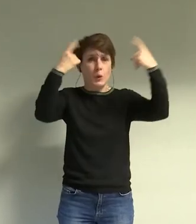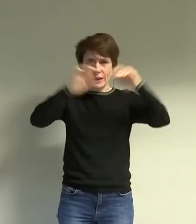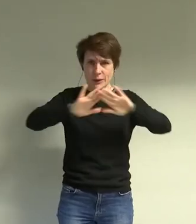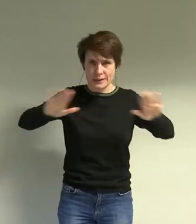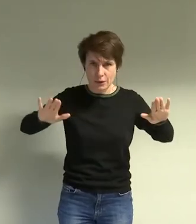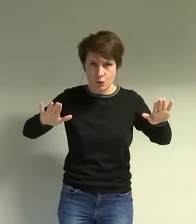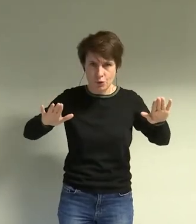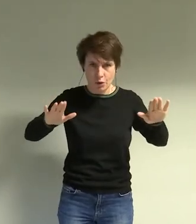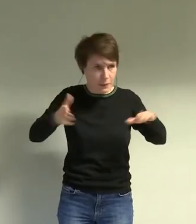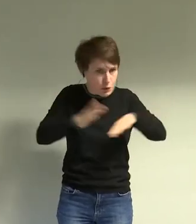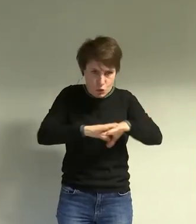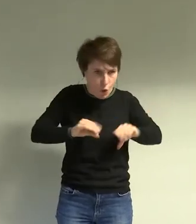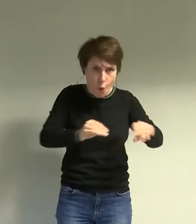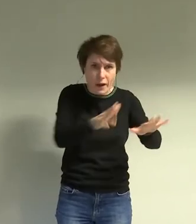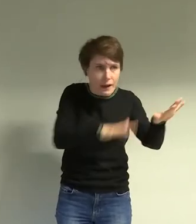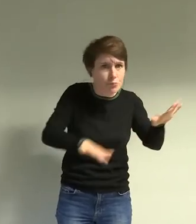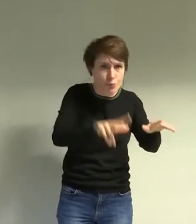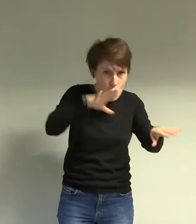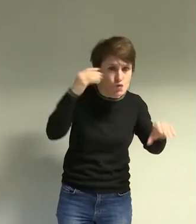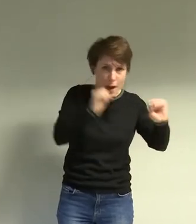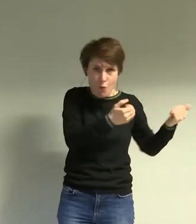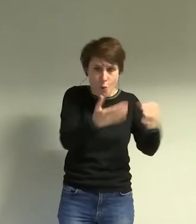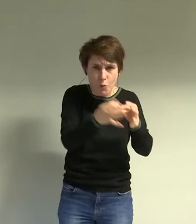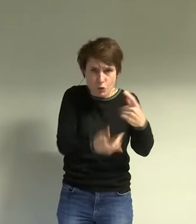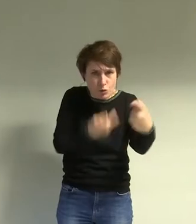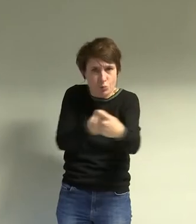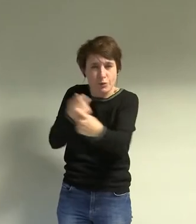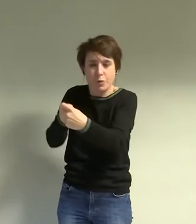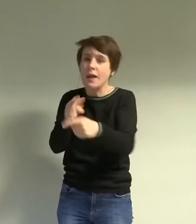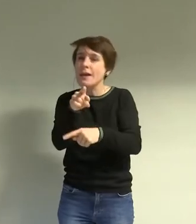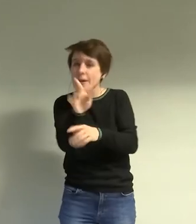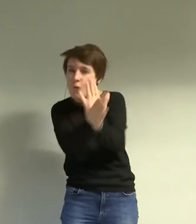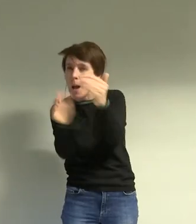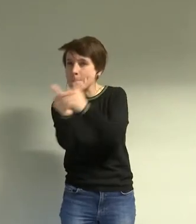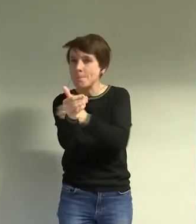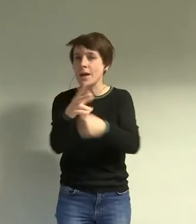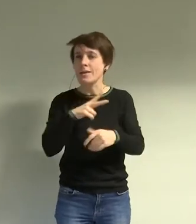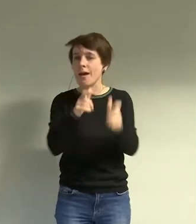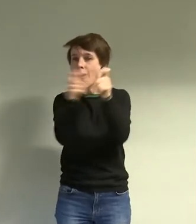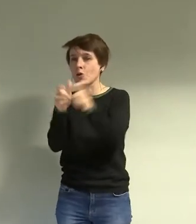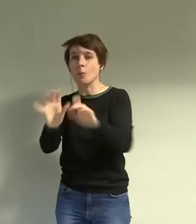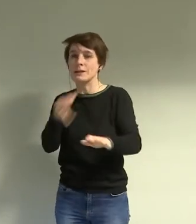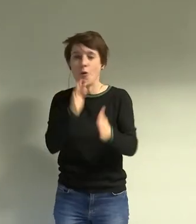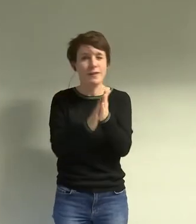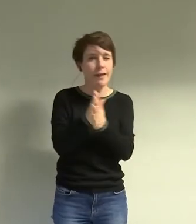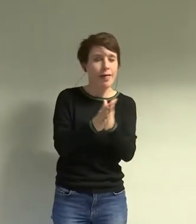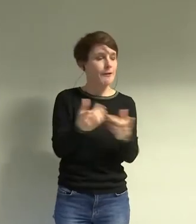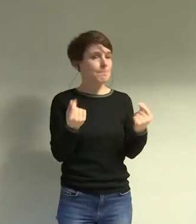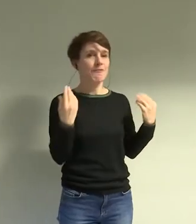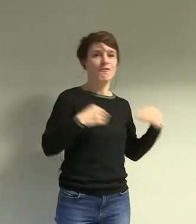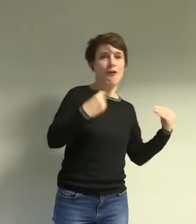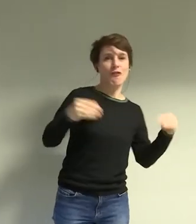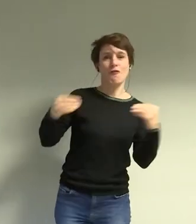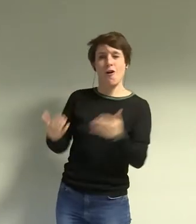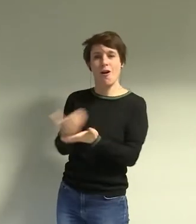derrière et avec vous des intérêts des lobbies qui profitent de cette manne financière nous n'entrerons donc